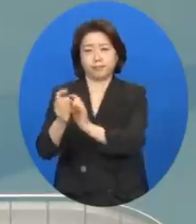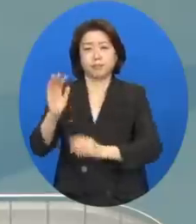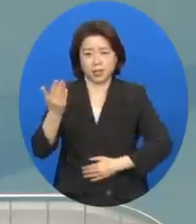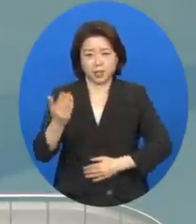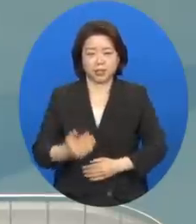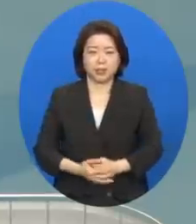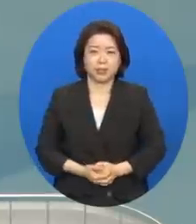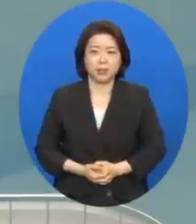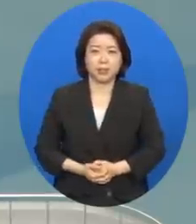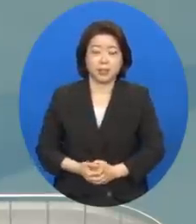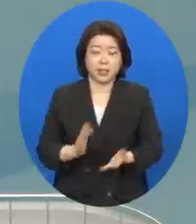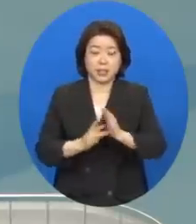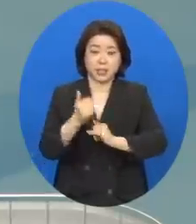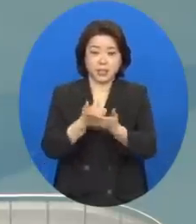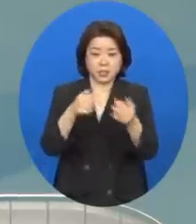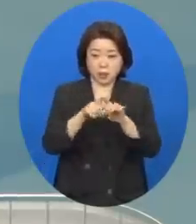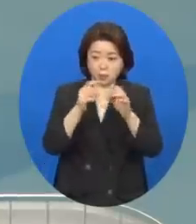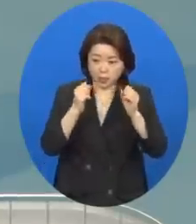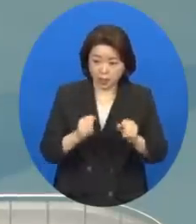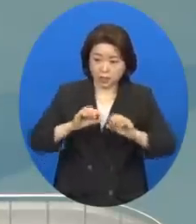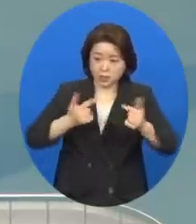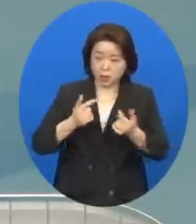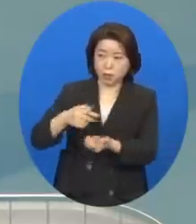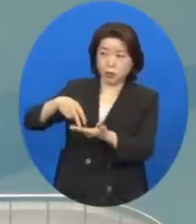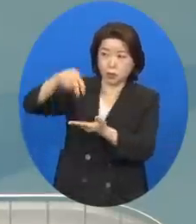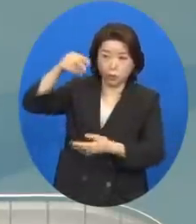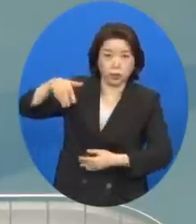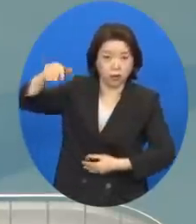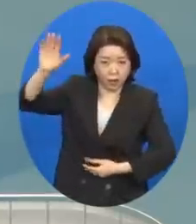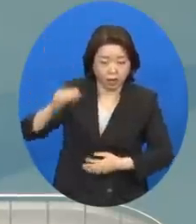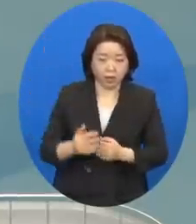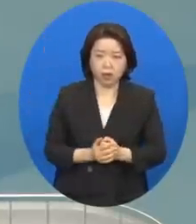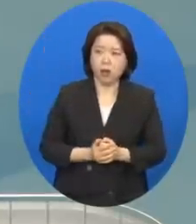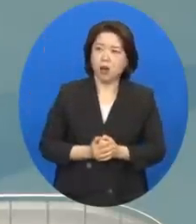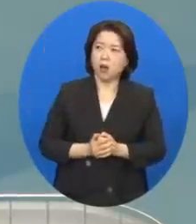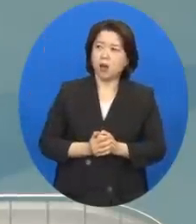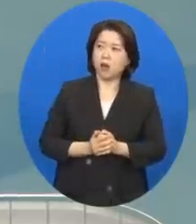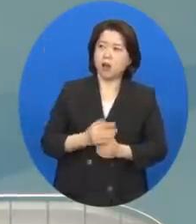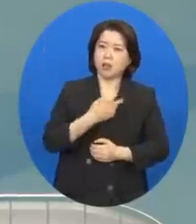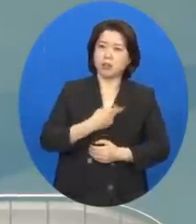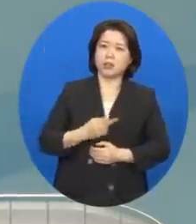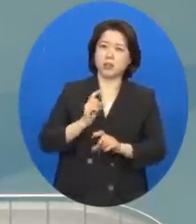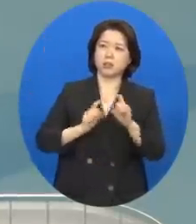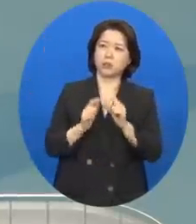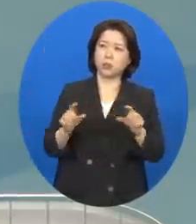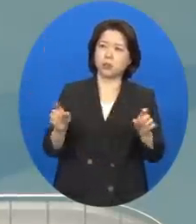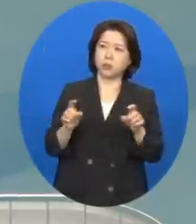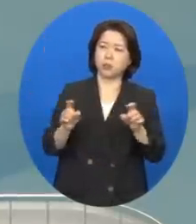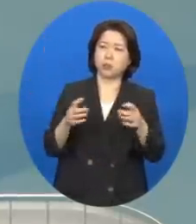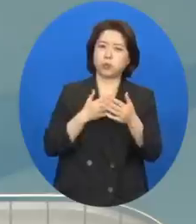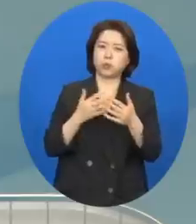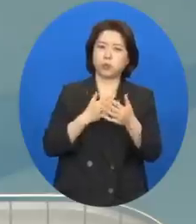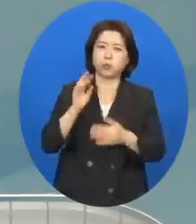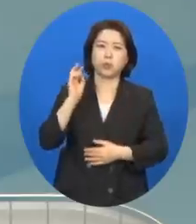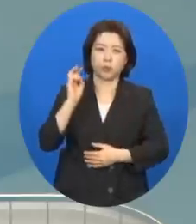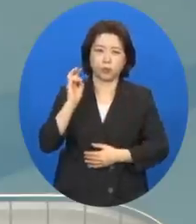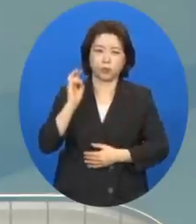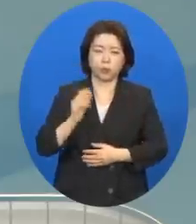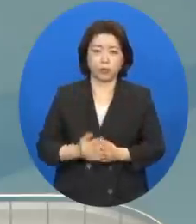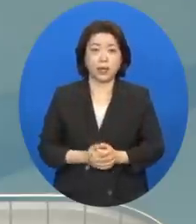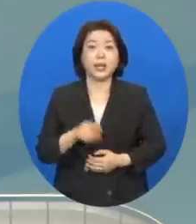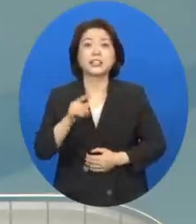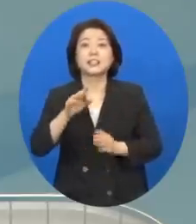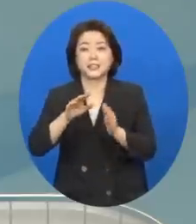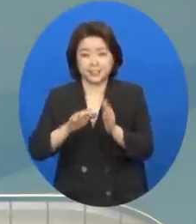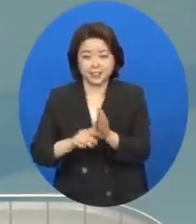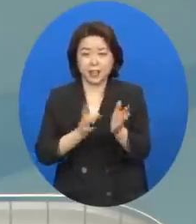예수님은 함께 계시지 않고 승천하시니까 제자들이 더 두려울 수밖에 없죠. 자, 그때 예수님께서